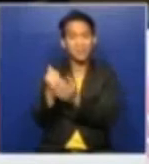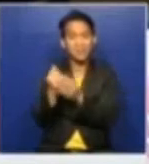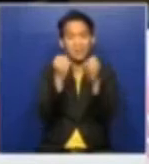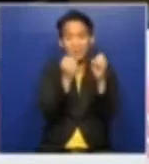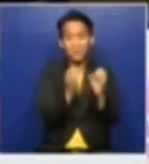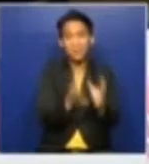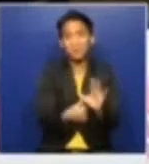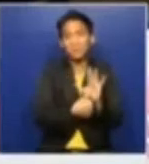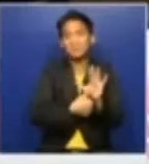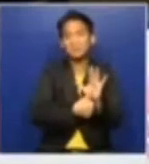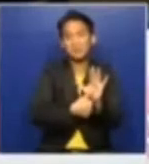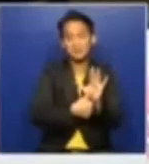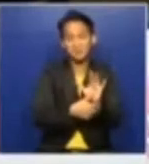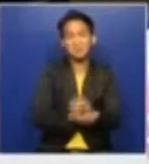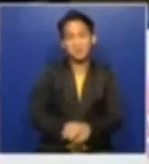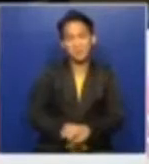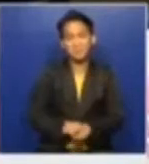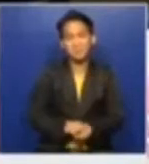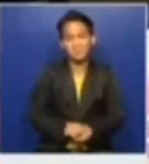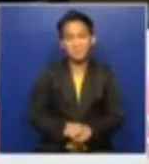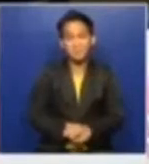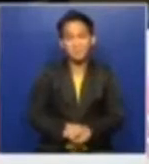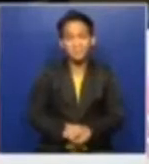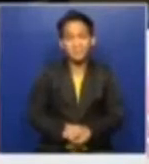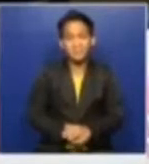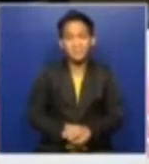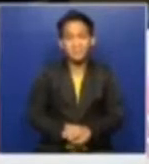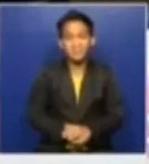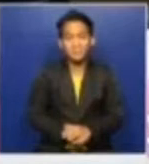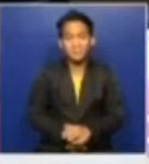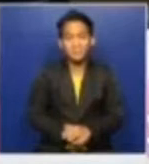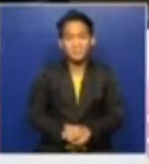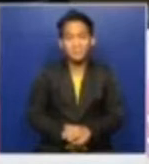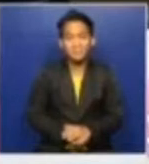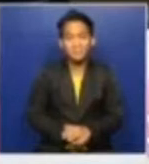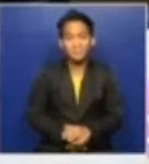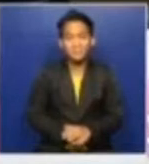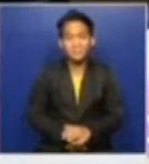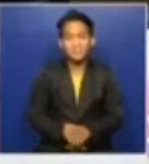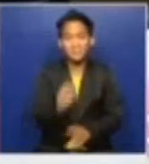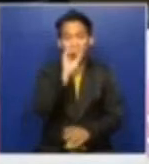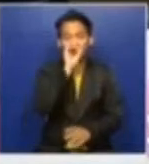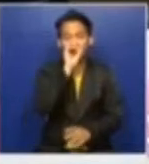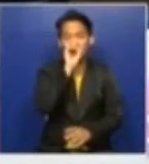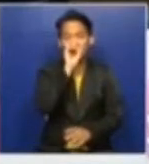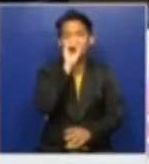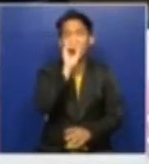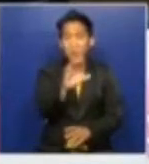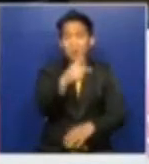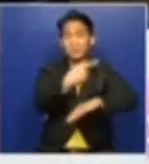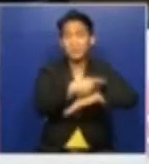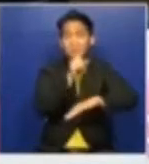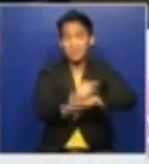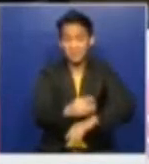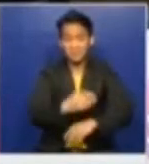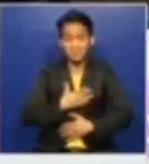หรือป้องกันการเกิดปัญหาได้อย่างเป็นระบบซึ่งต้องกราบเรียนท่านประธานว่าผมเ